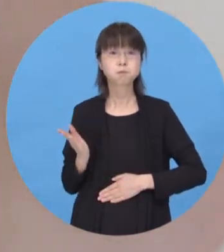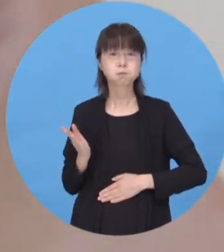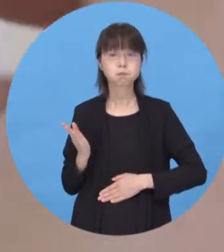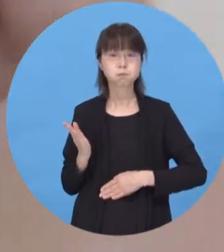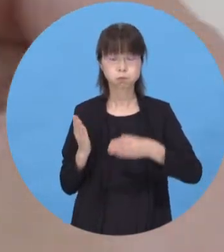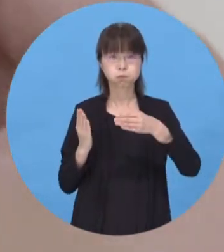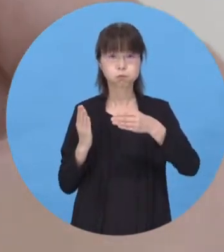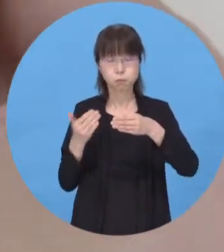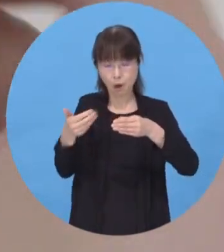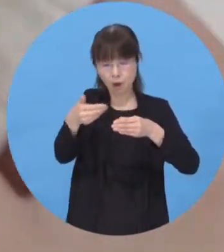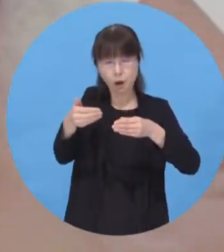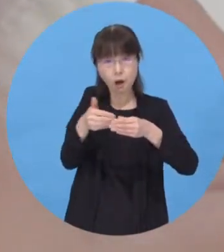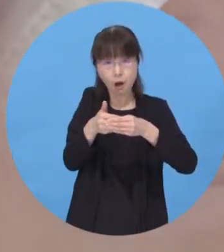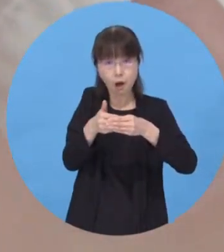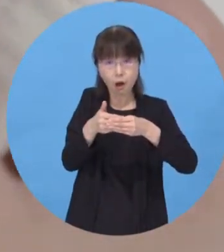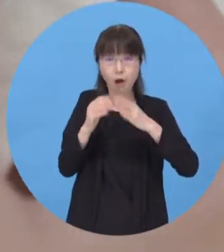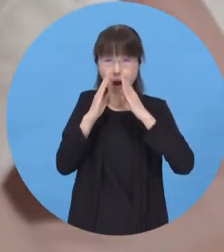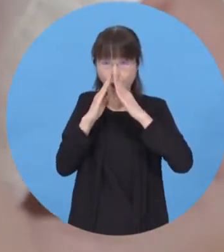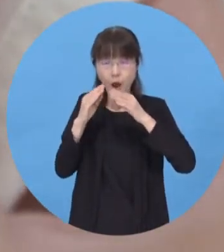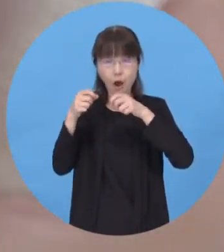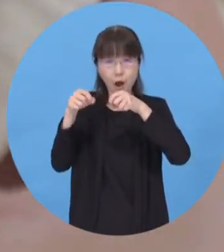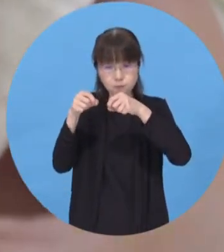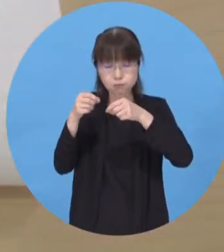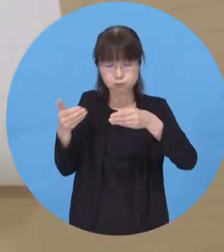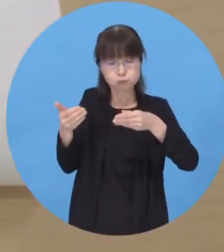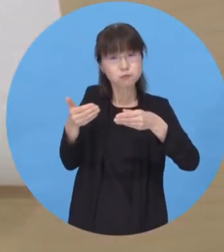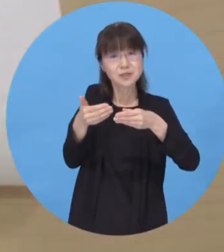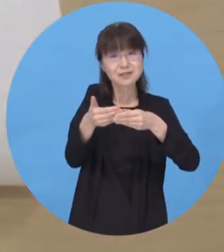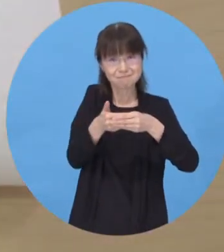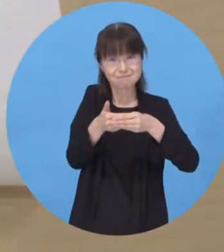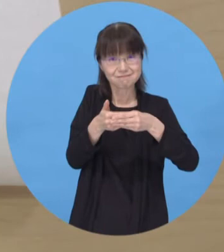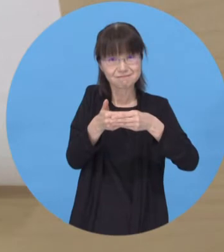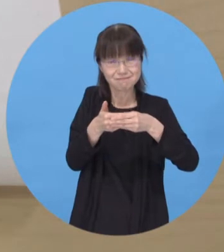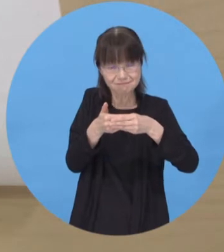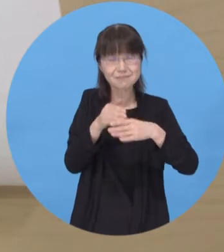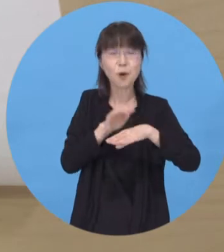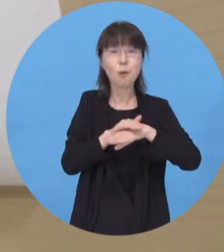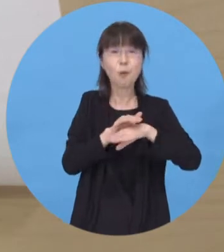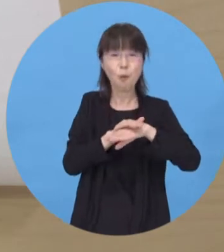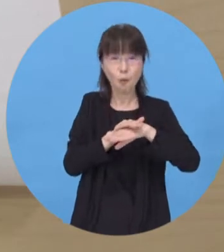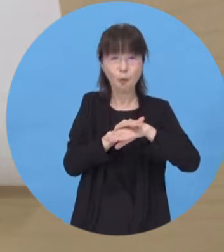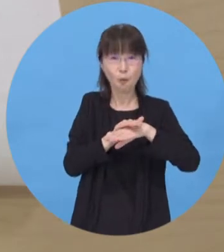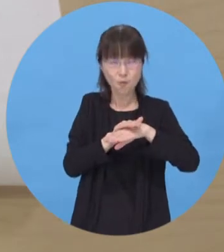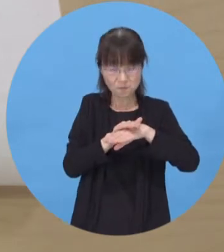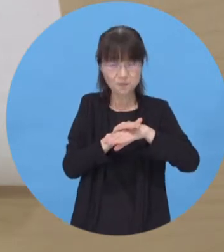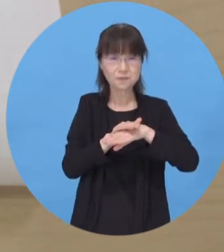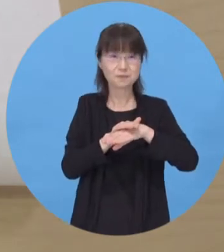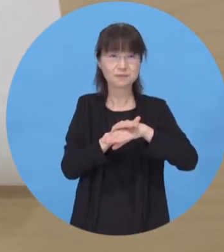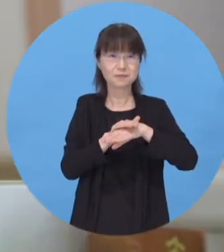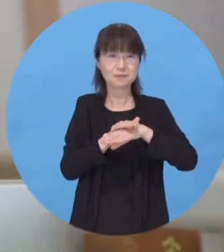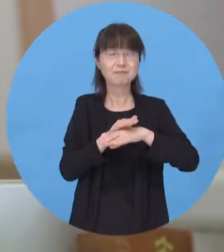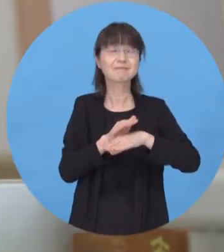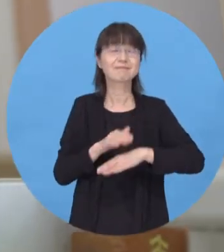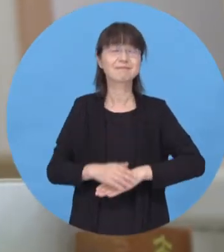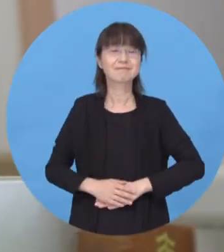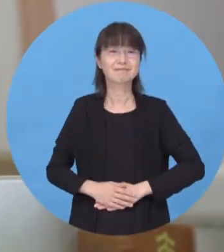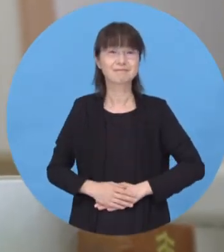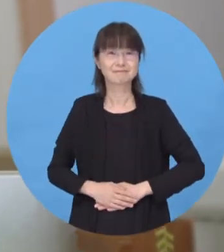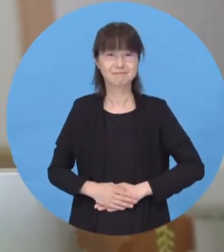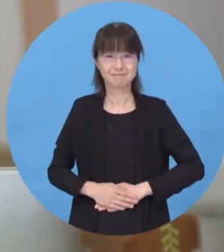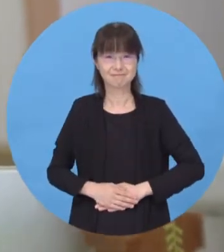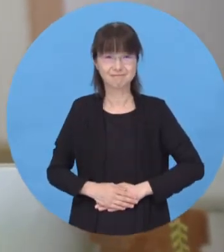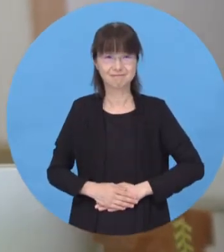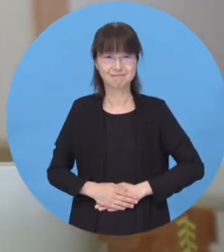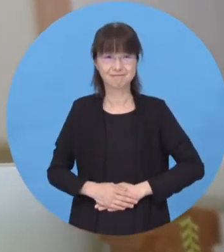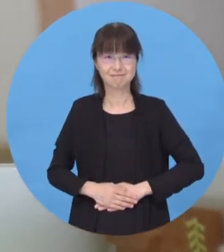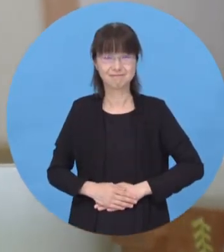。不織布がない場合はキッチンペーパーやティッシュペーパーを使うこともできます。 なるほ